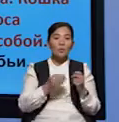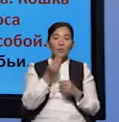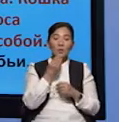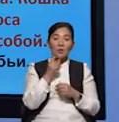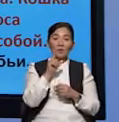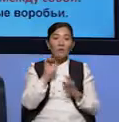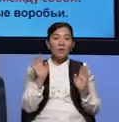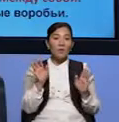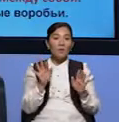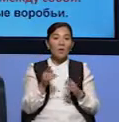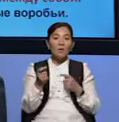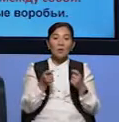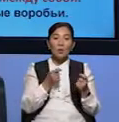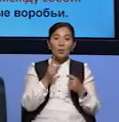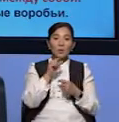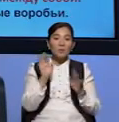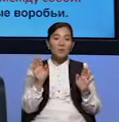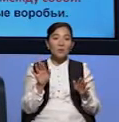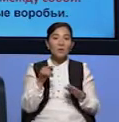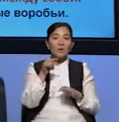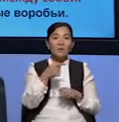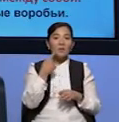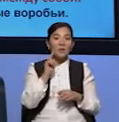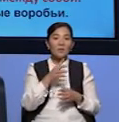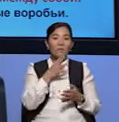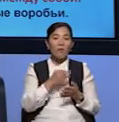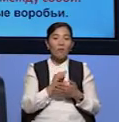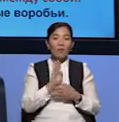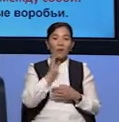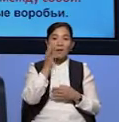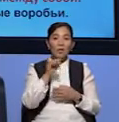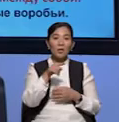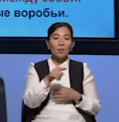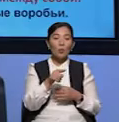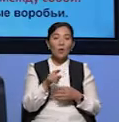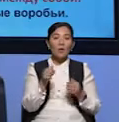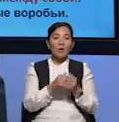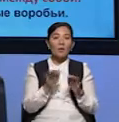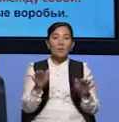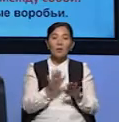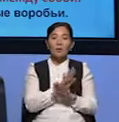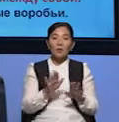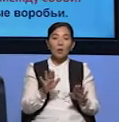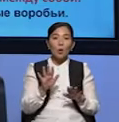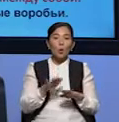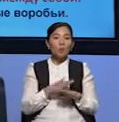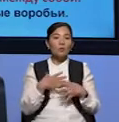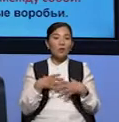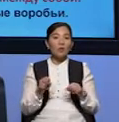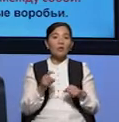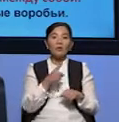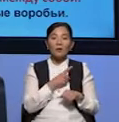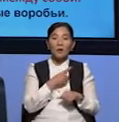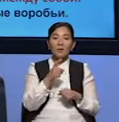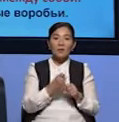пищи. Воробьи – осторожные птицы. Они знают своего врага и к нему не подлетают. Кошке надоело